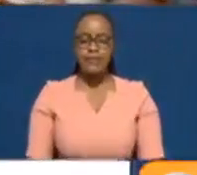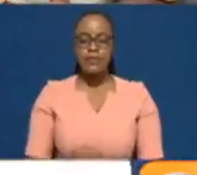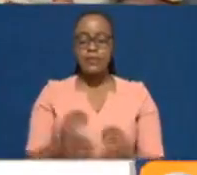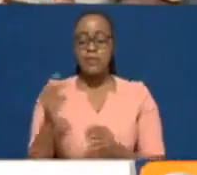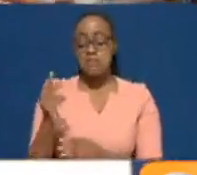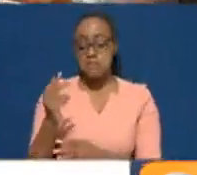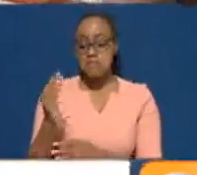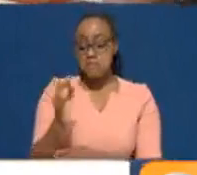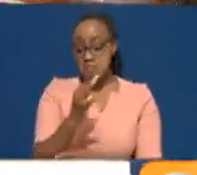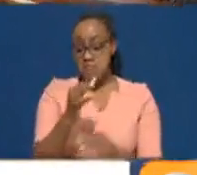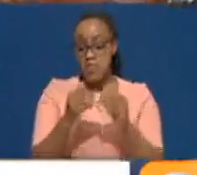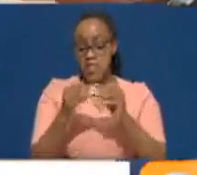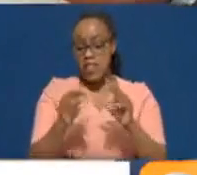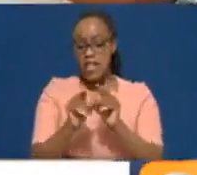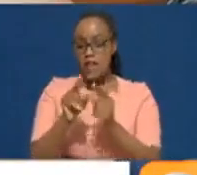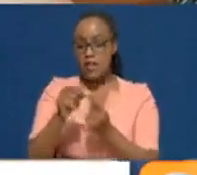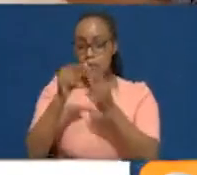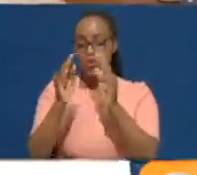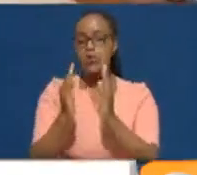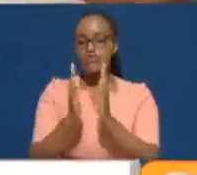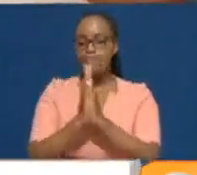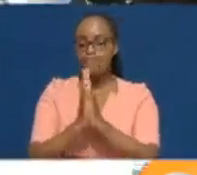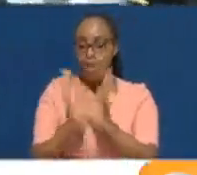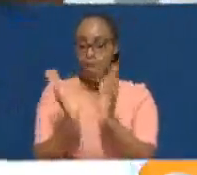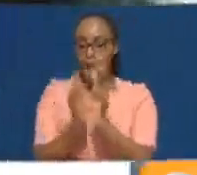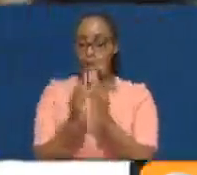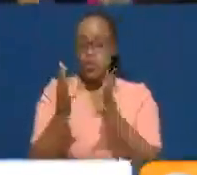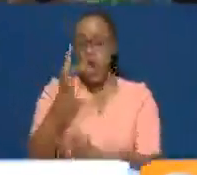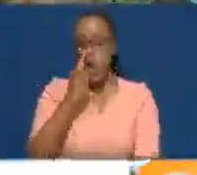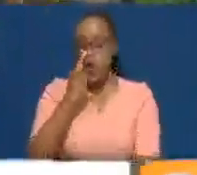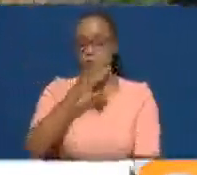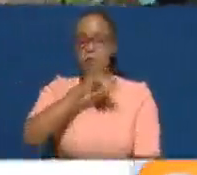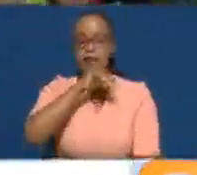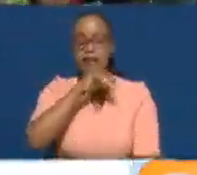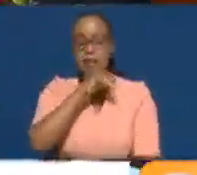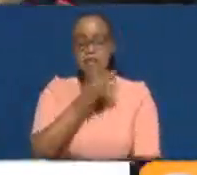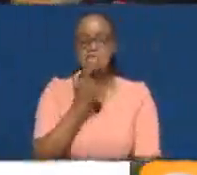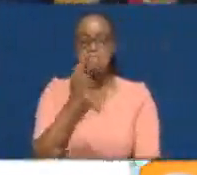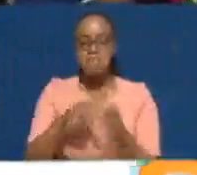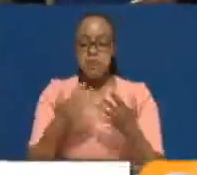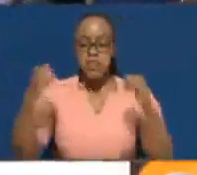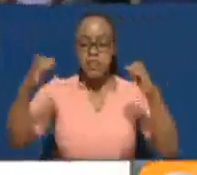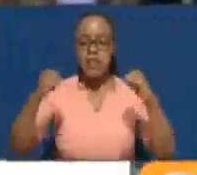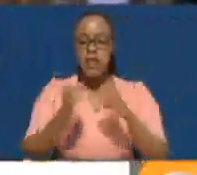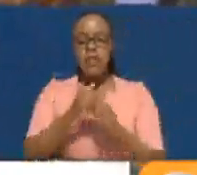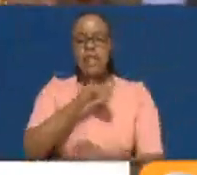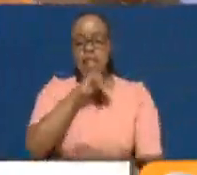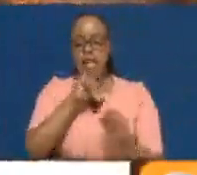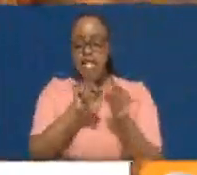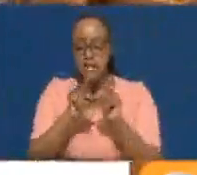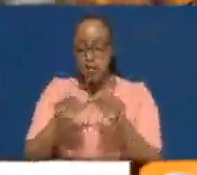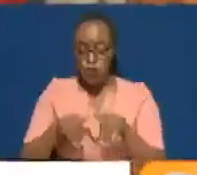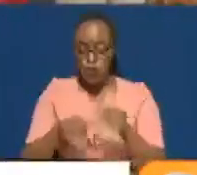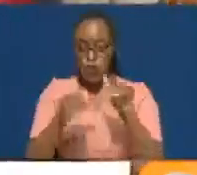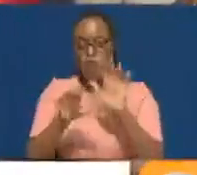Viongozi hao walifanya maombi maalum nyumbani kwa Odinga. Viongozi hao wa kidini walikubaliana na Odinga kuwa mkondo wa